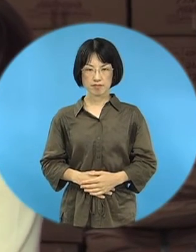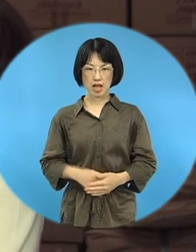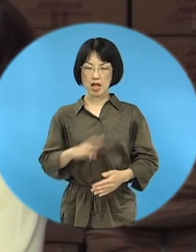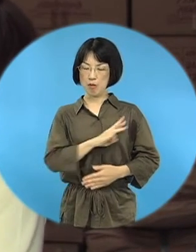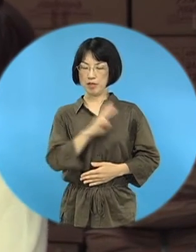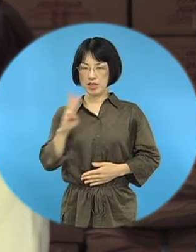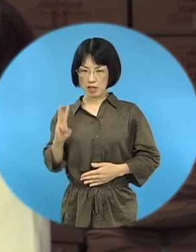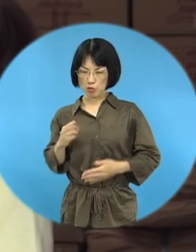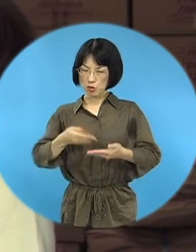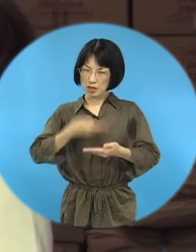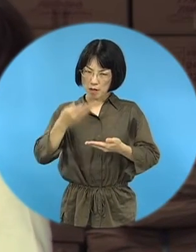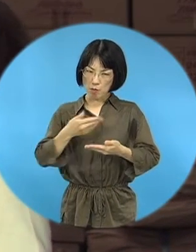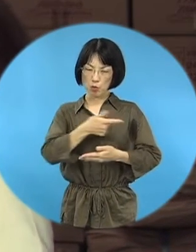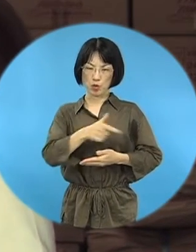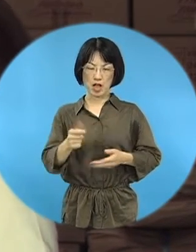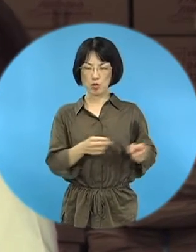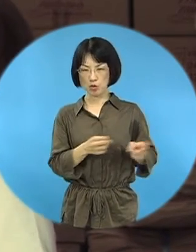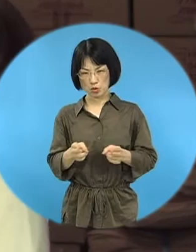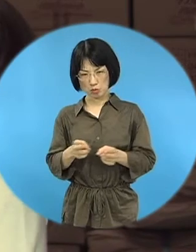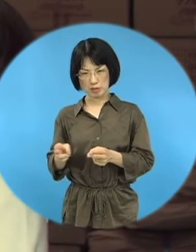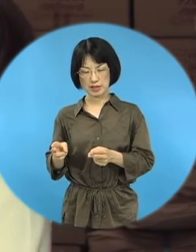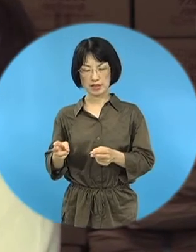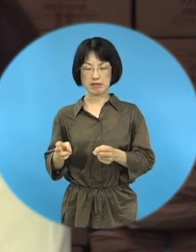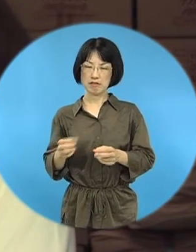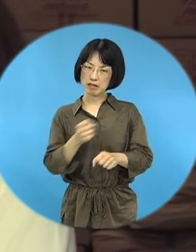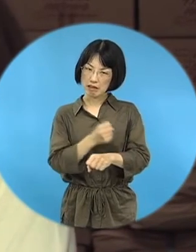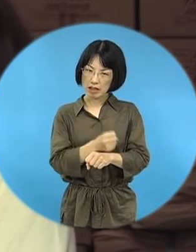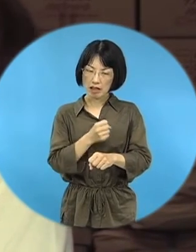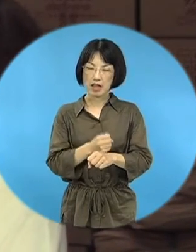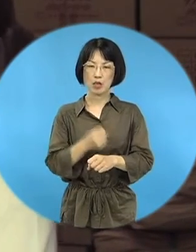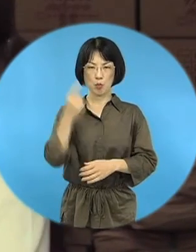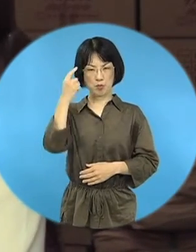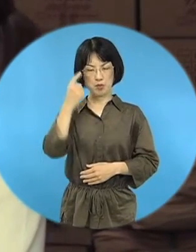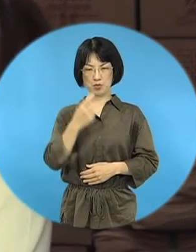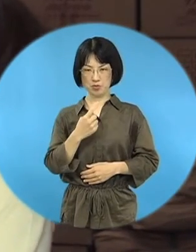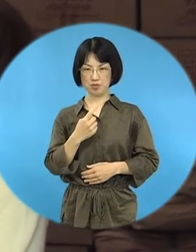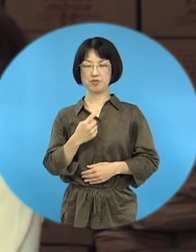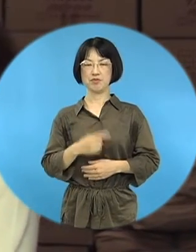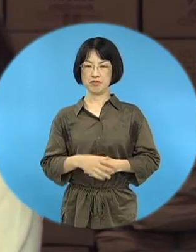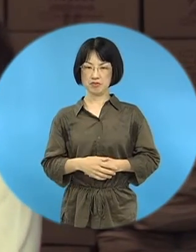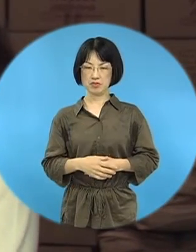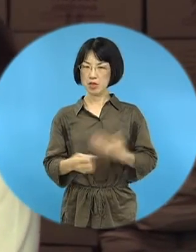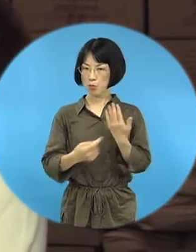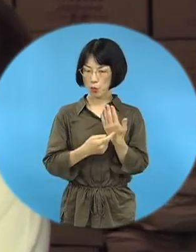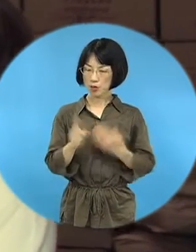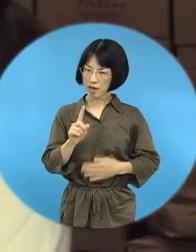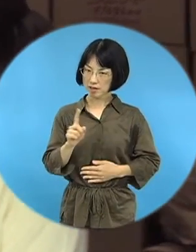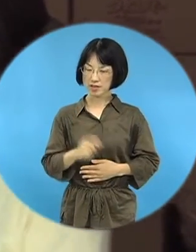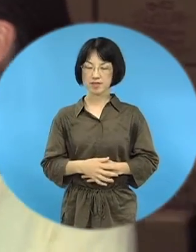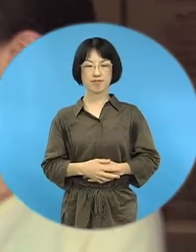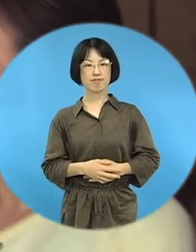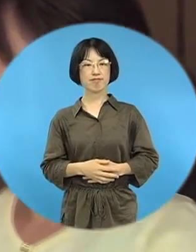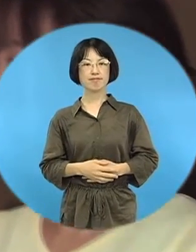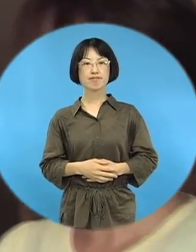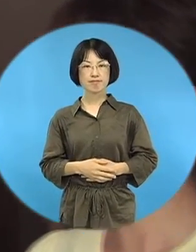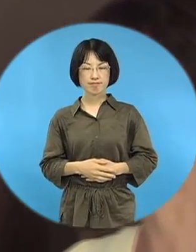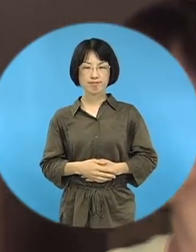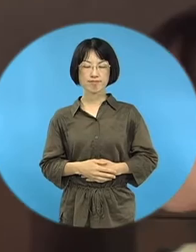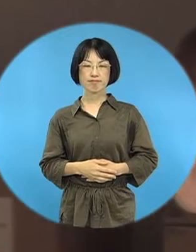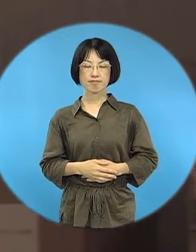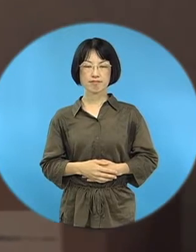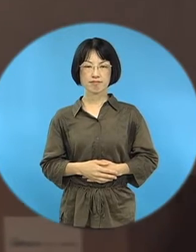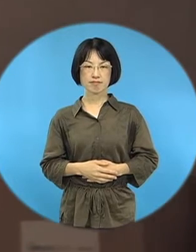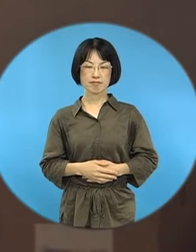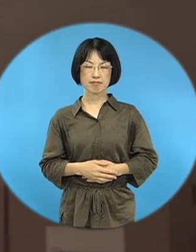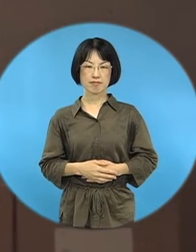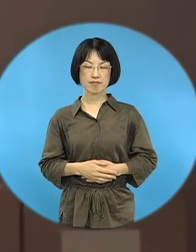3日分の備蓄となると必要なものを揃えるのはなんだか大変そうだなと思うんですが、ポイントはありますか？ はい、そう